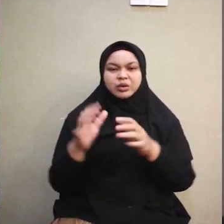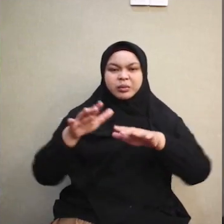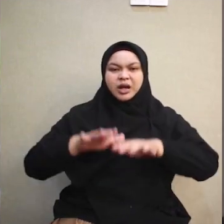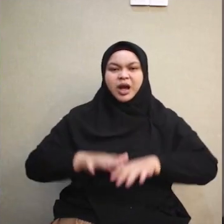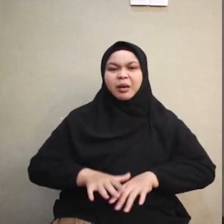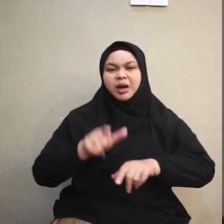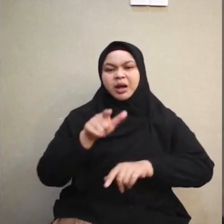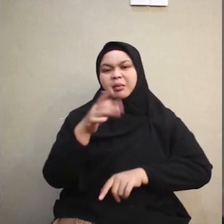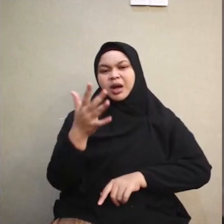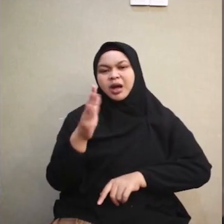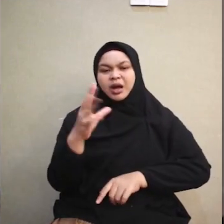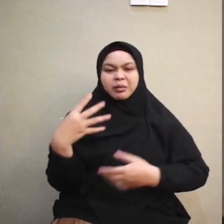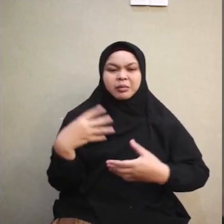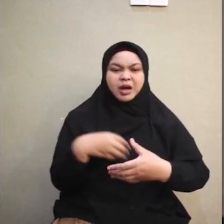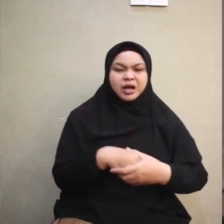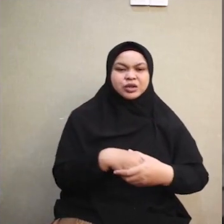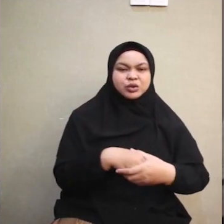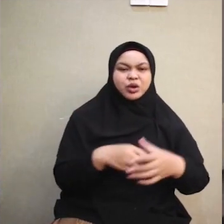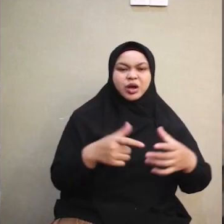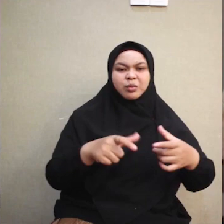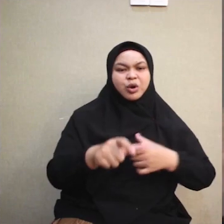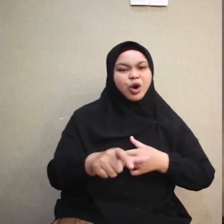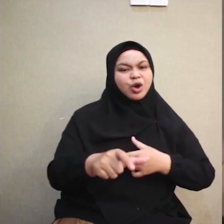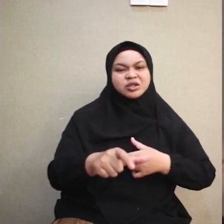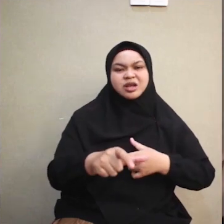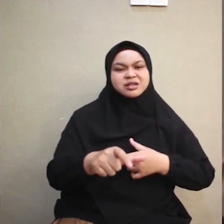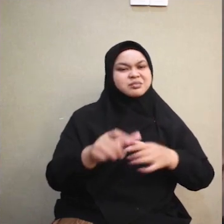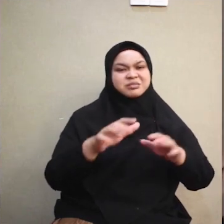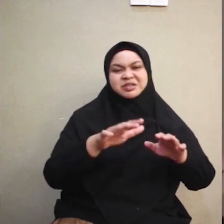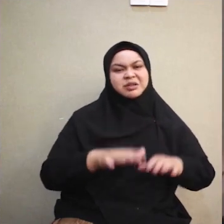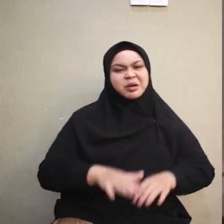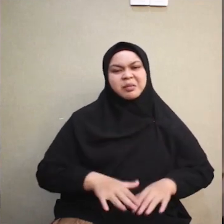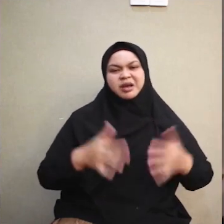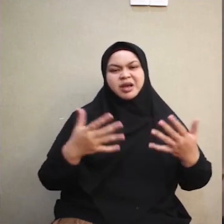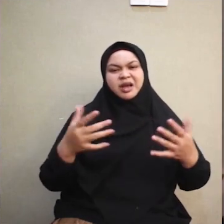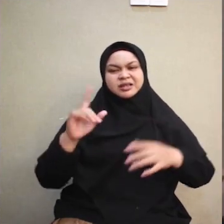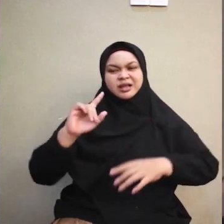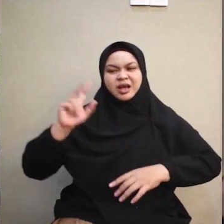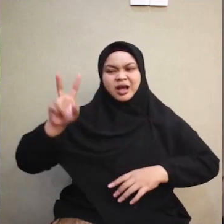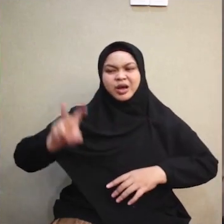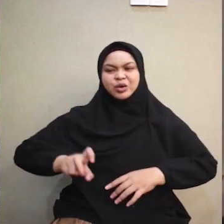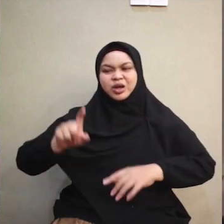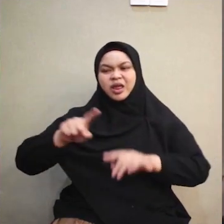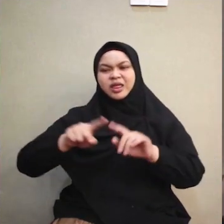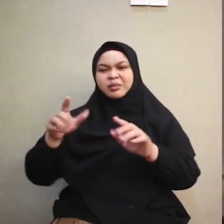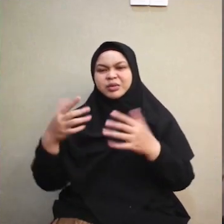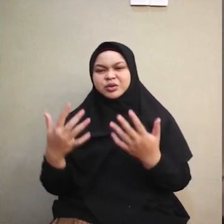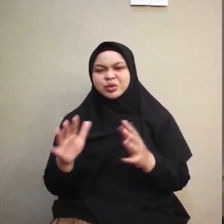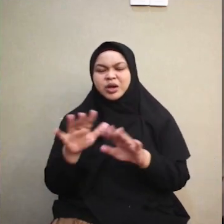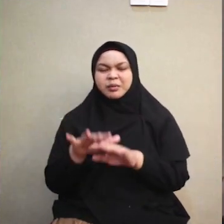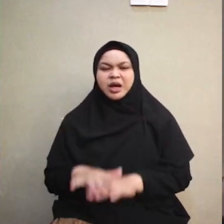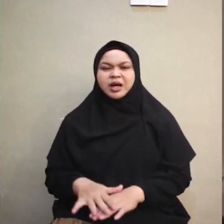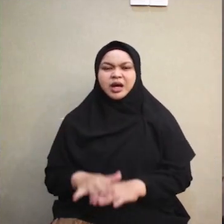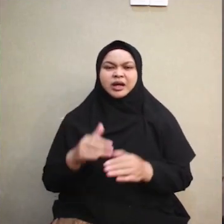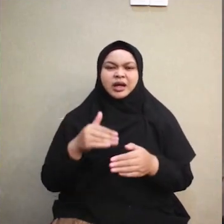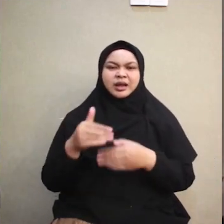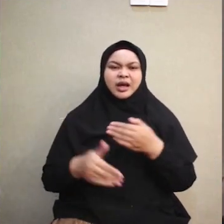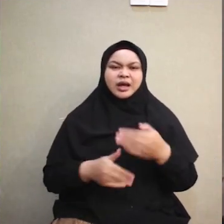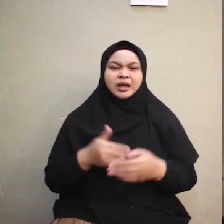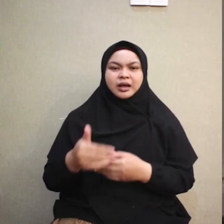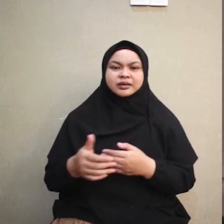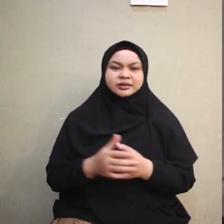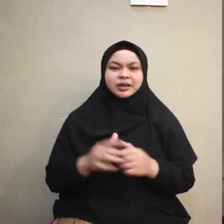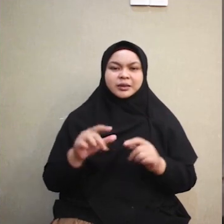masuk pada proses restoratif Justice yang semestinya tapi sudah diperdamaikan di tingkat perangkat desa